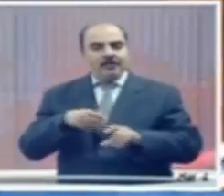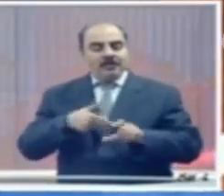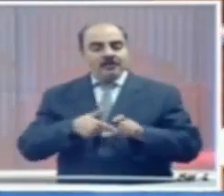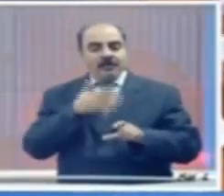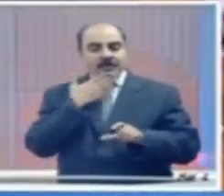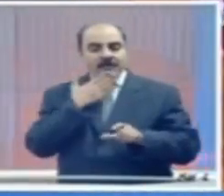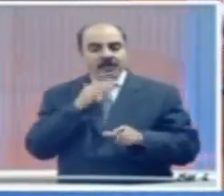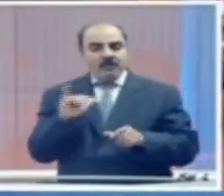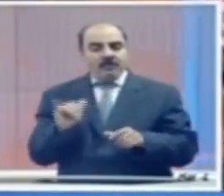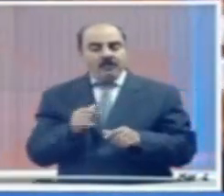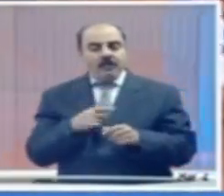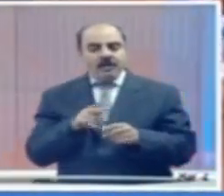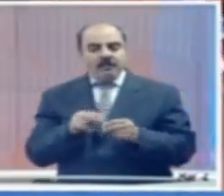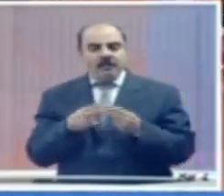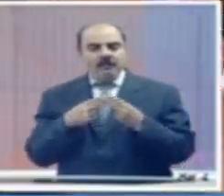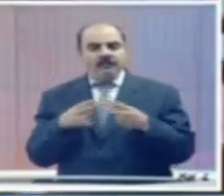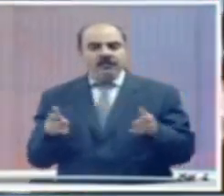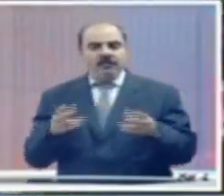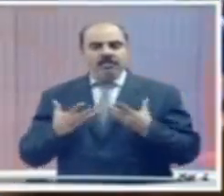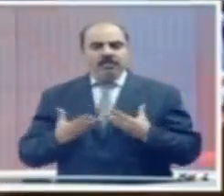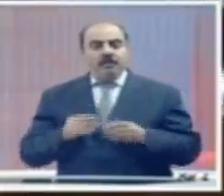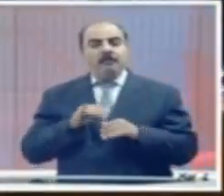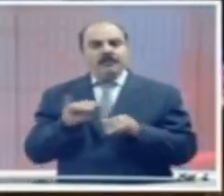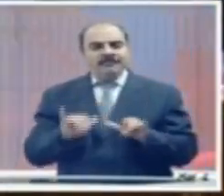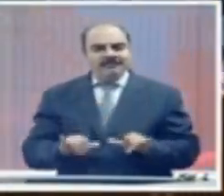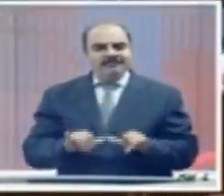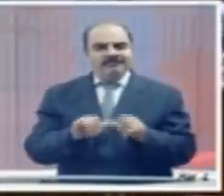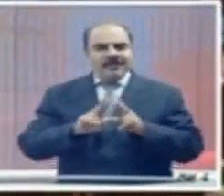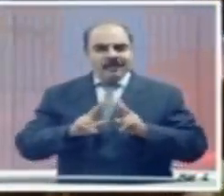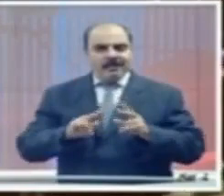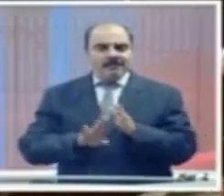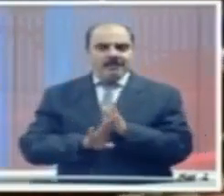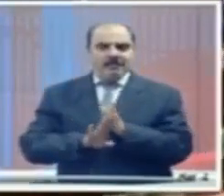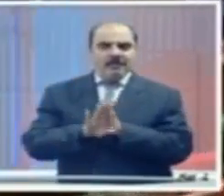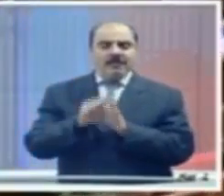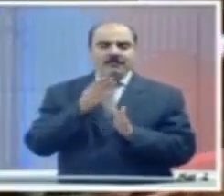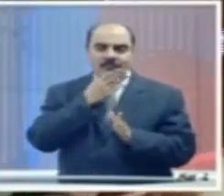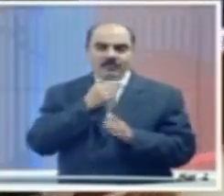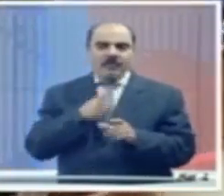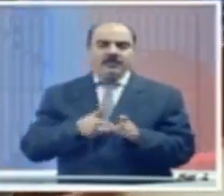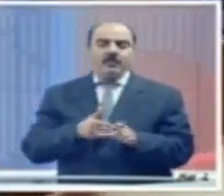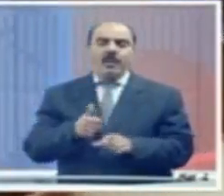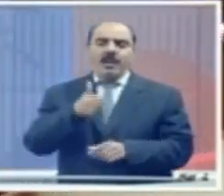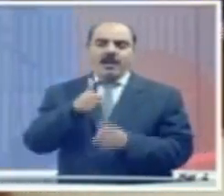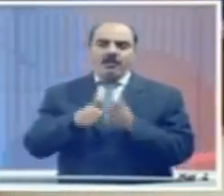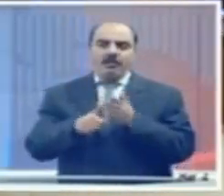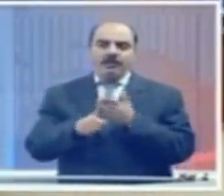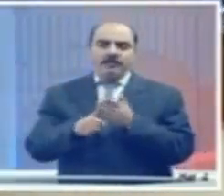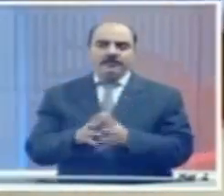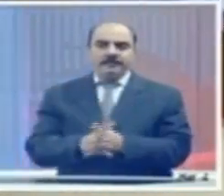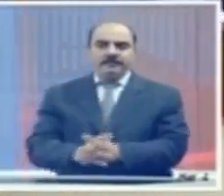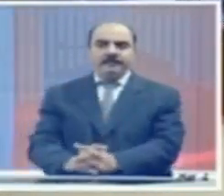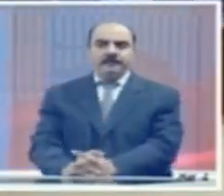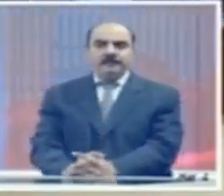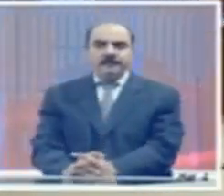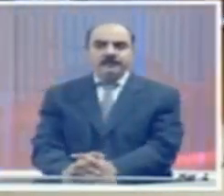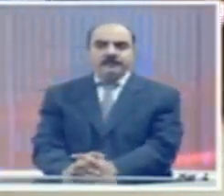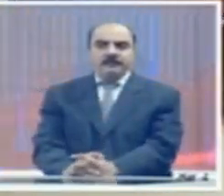تنمية صناعة البترول الإفريقية هي المفتاح لمزيد من التنمية والتطوير في باقي القطاعات الأخرى.